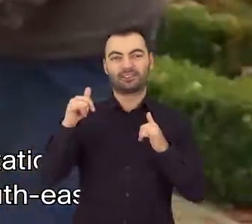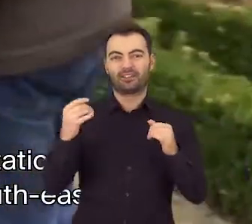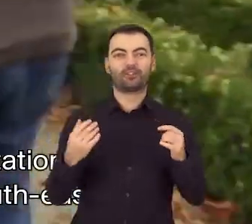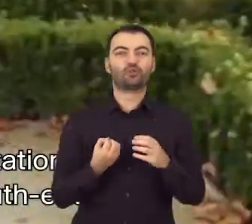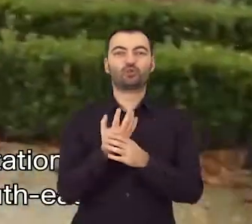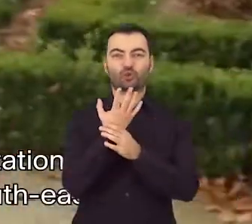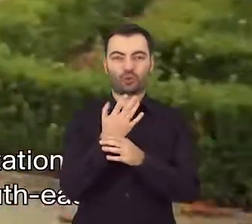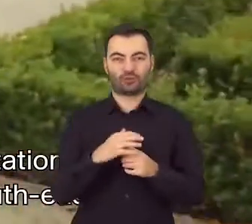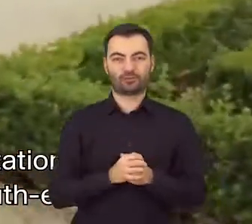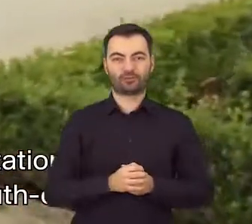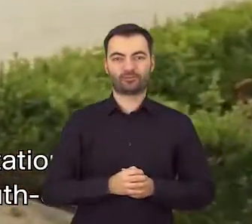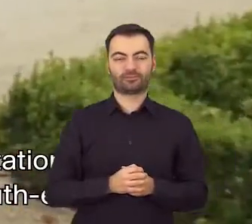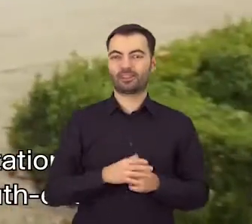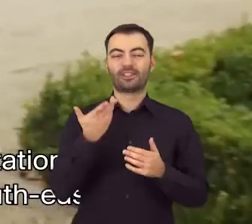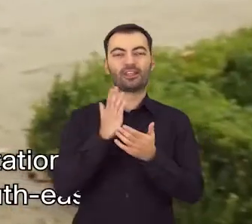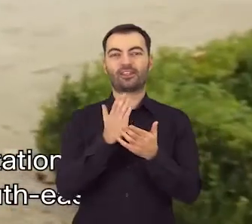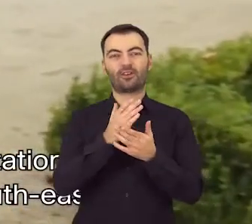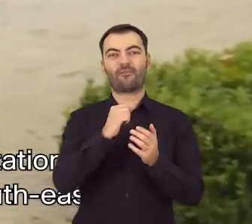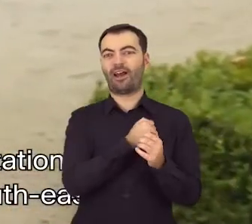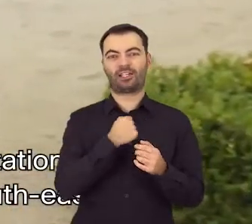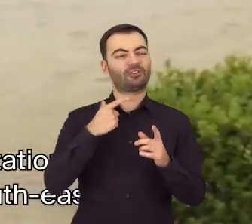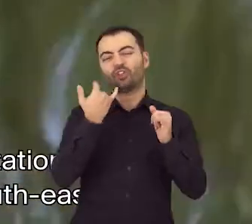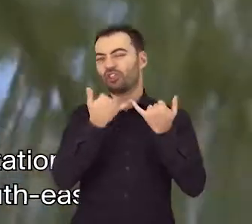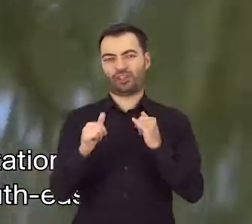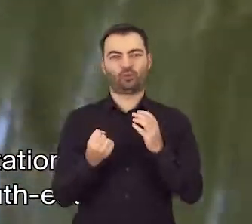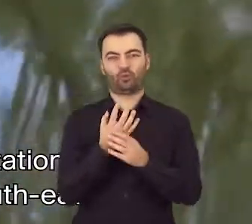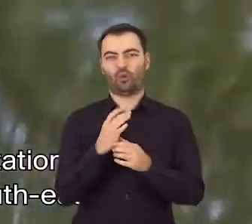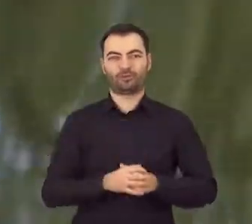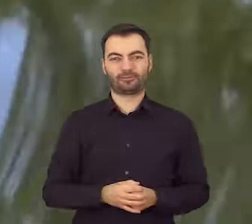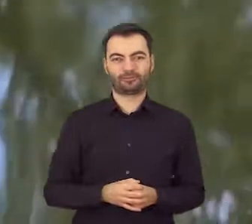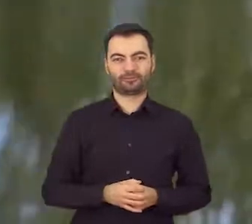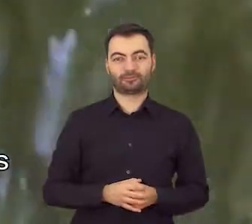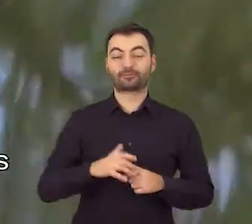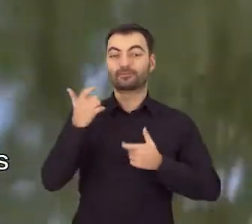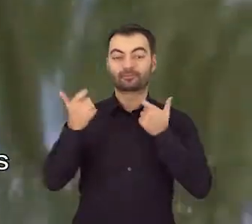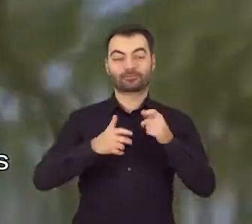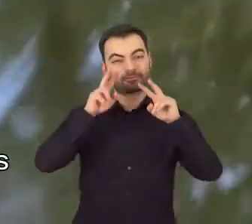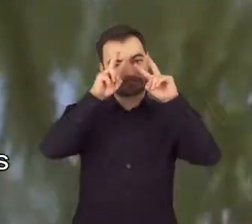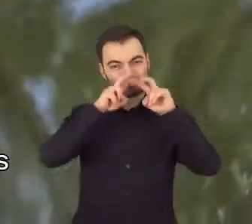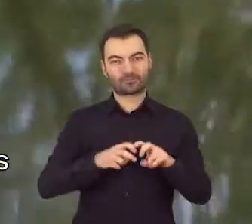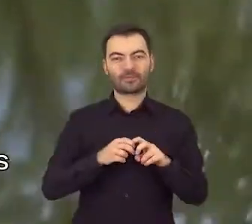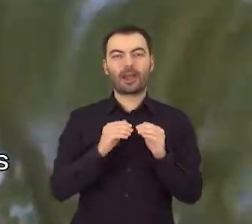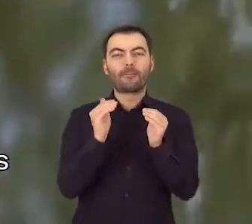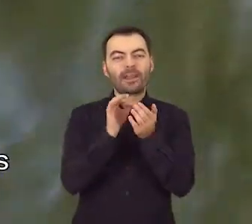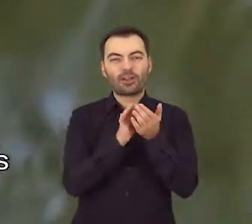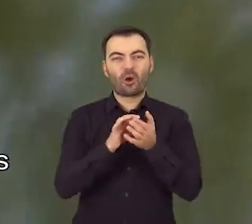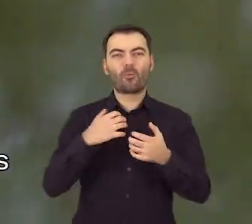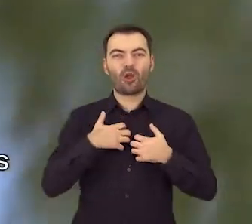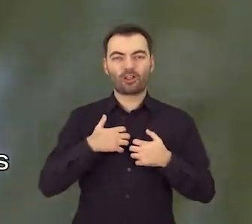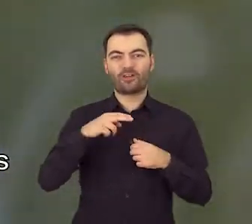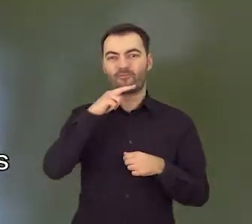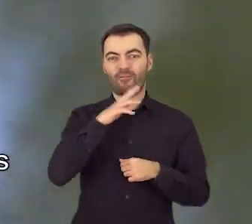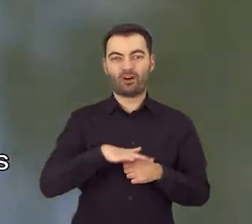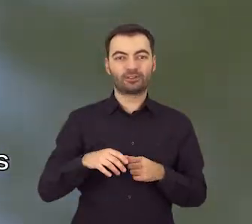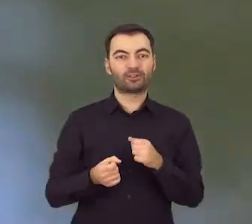innego emitera zanieczyszczeń niż Warszawa. Przeprowadzone zostały również badania mikrobiologiczne zbiorników